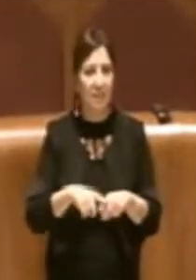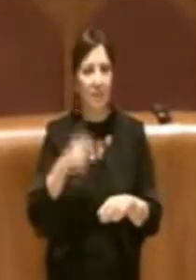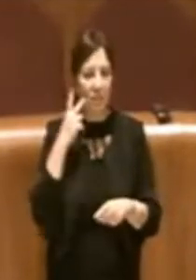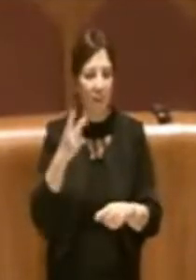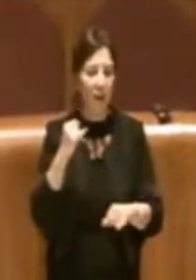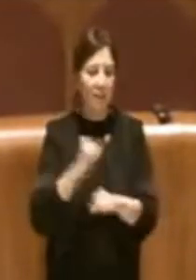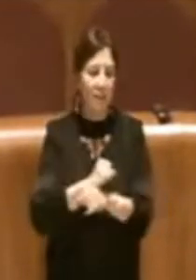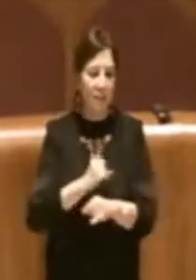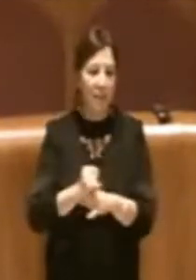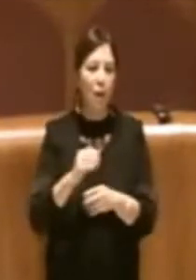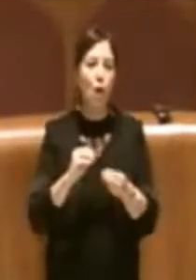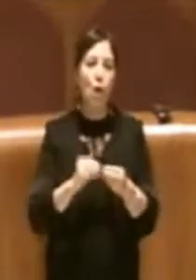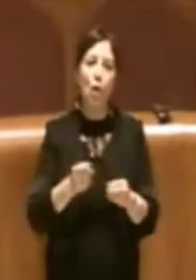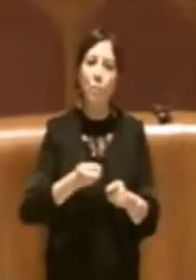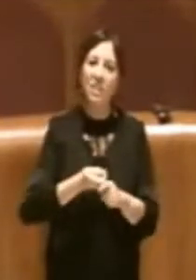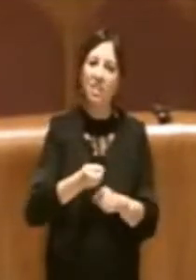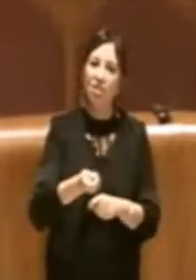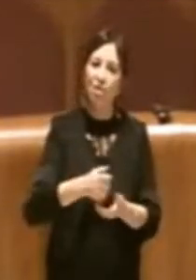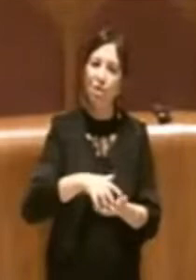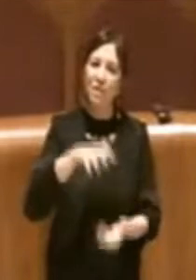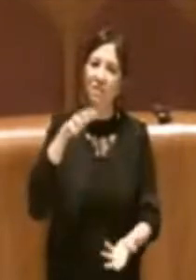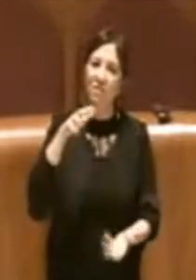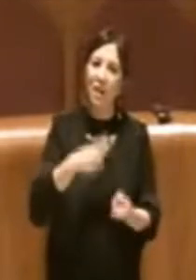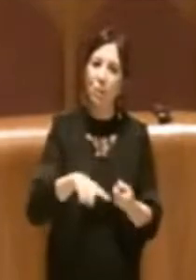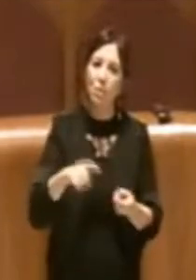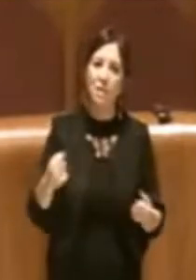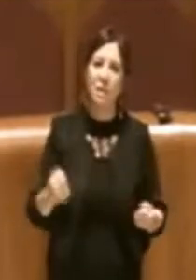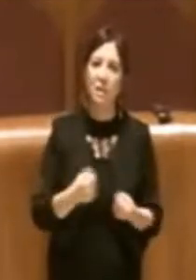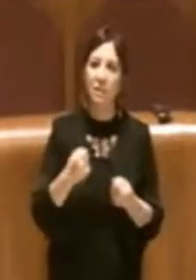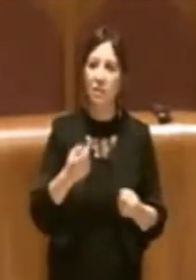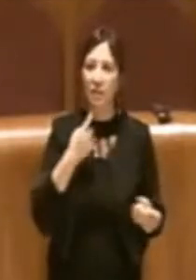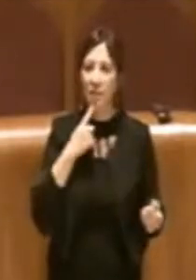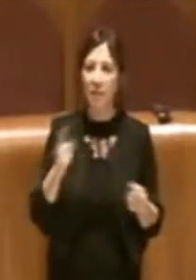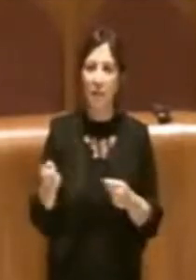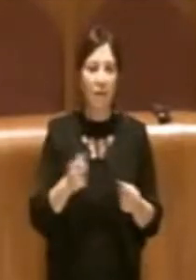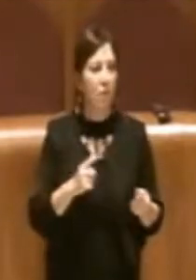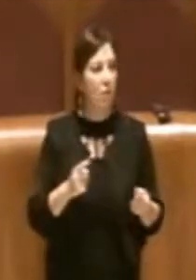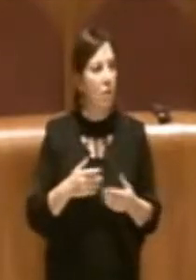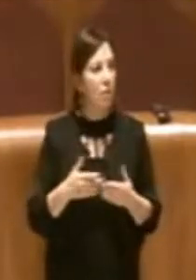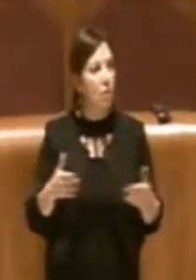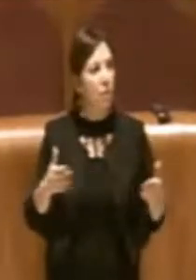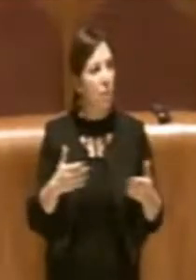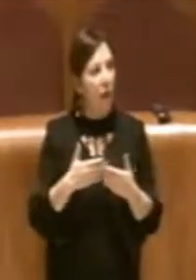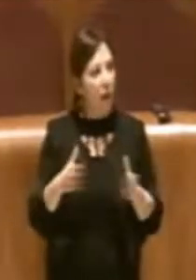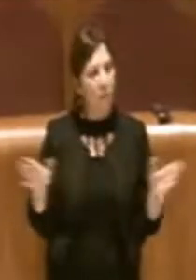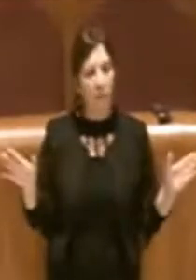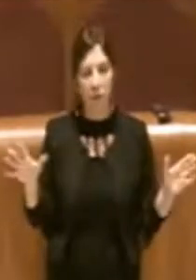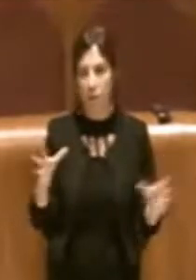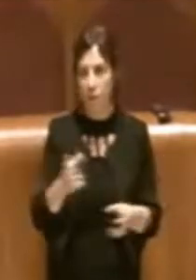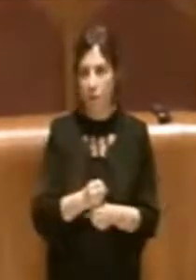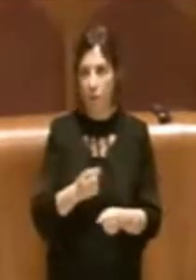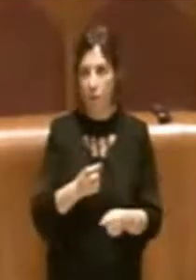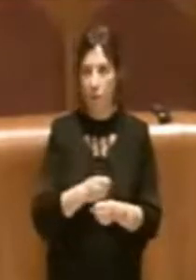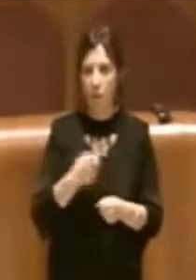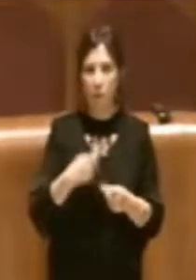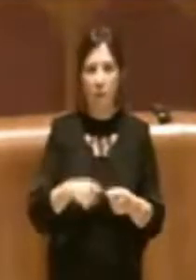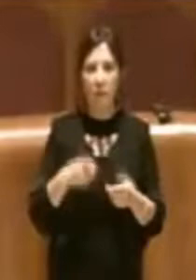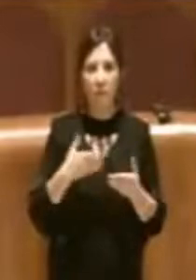come incentivare queste attività, e quindi c'è un dialogo assolutamente aperto e concreto